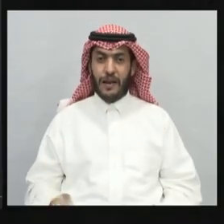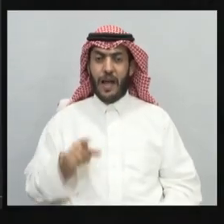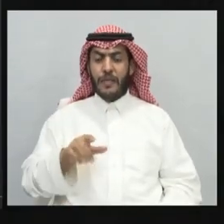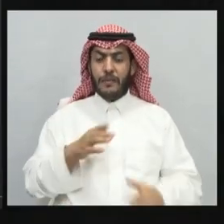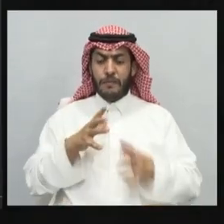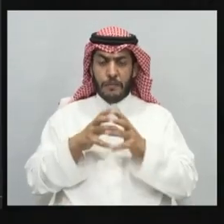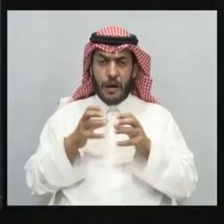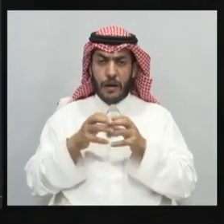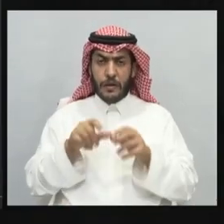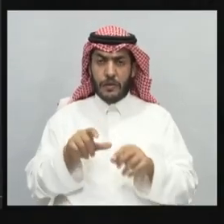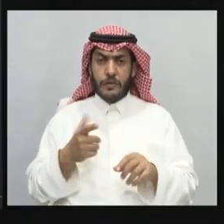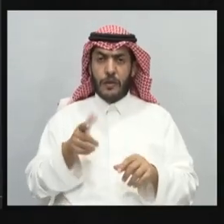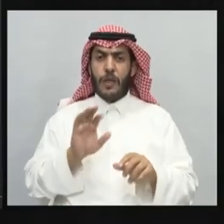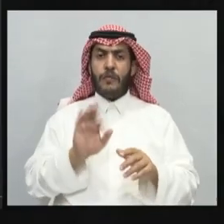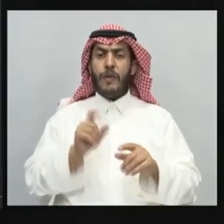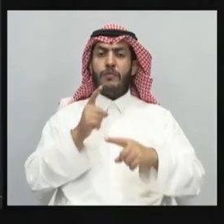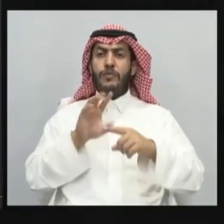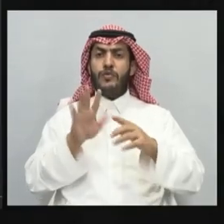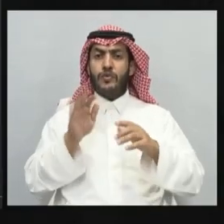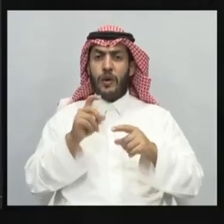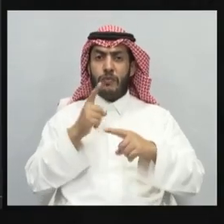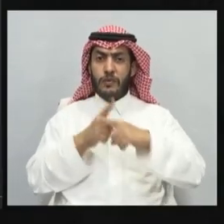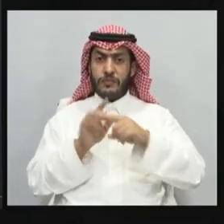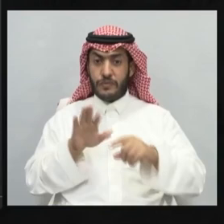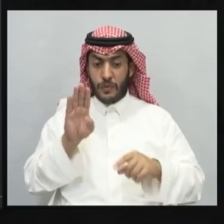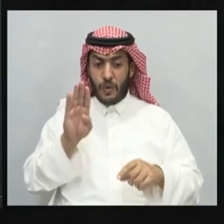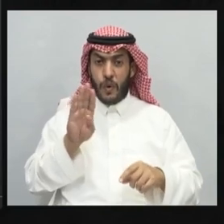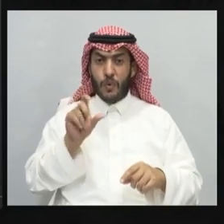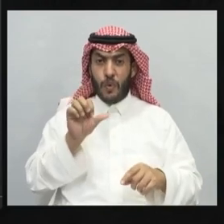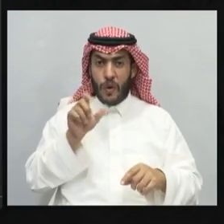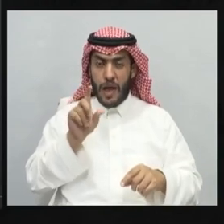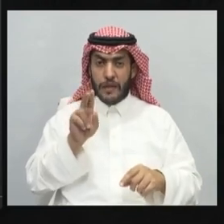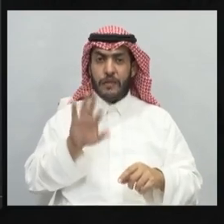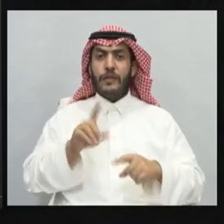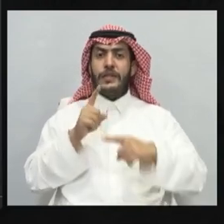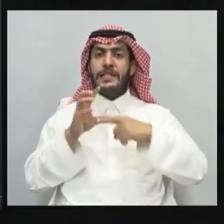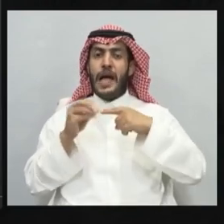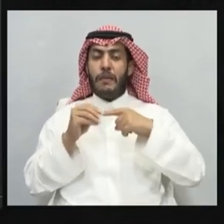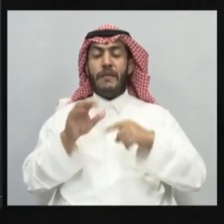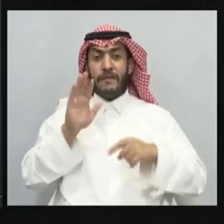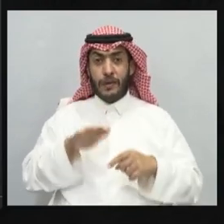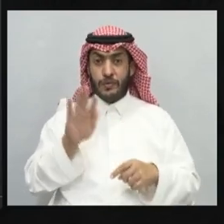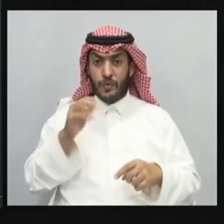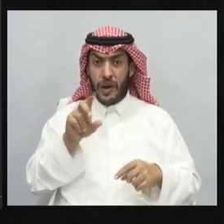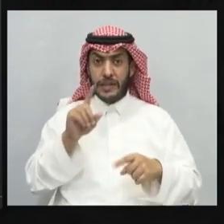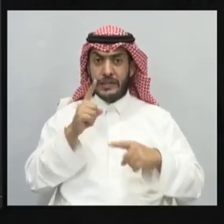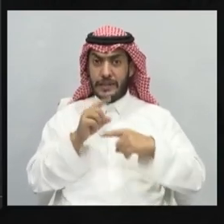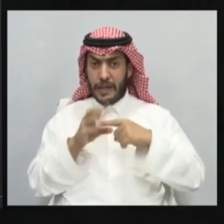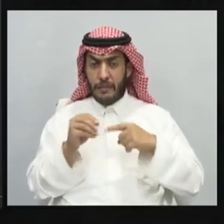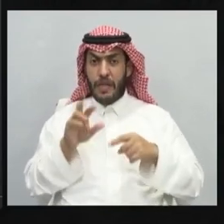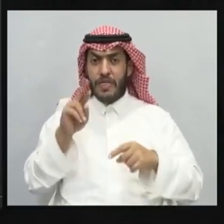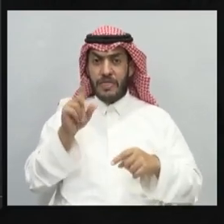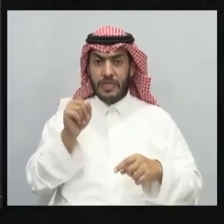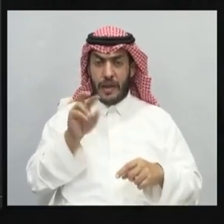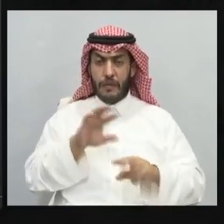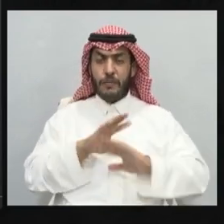كلامه انه في عندي شحنه موجبه مو احنا قلنا الالكترونات شحنه سالبه اكيد انه ما دام انه في شحنه سالبه والذره